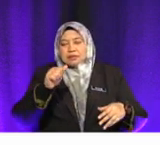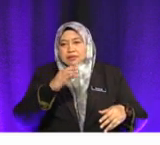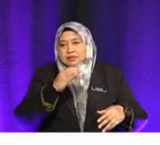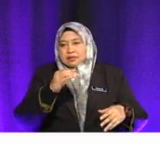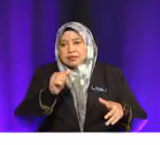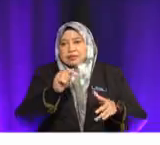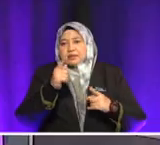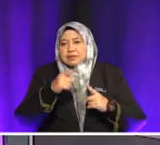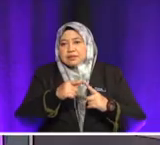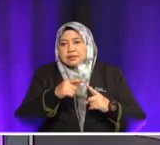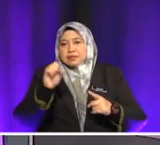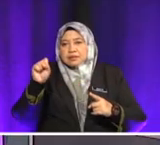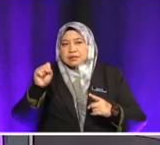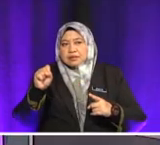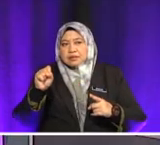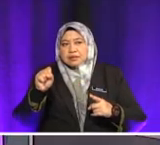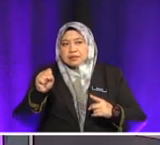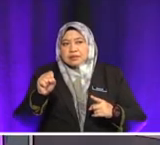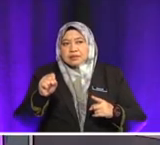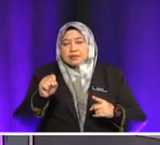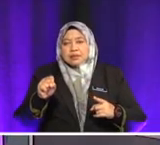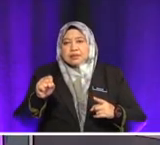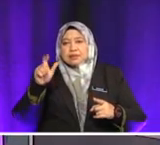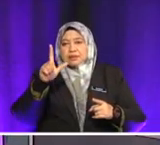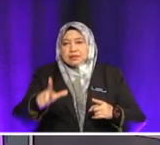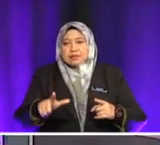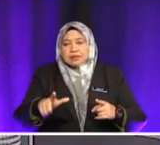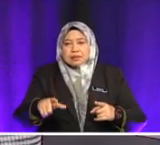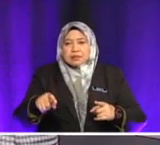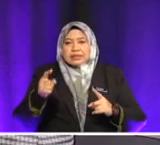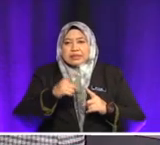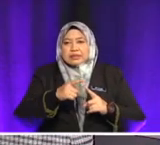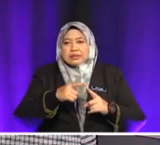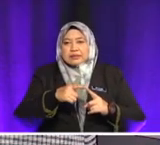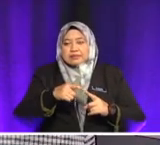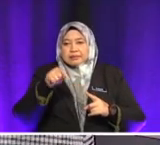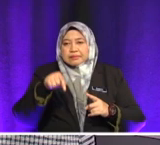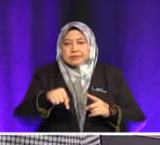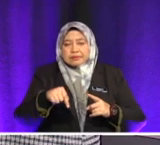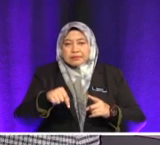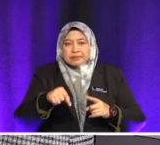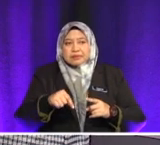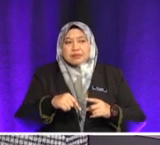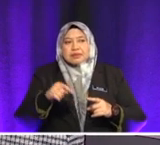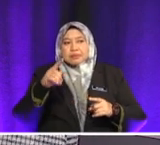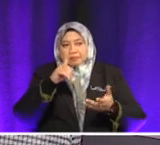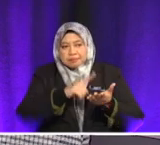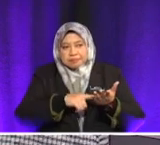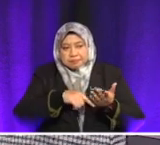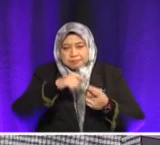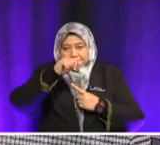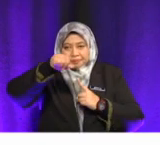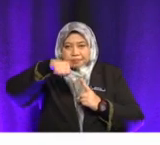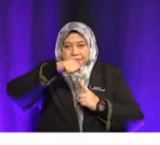jarum di sini kita akan menghasilkan satu apa apabila lokasi itu mempunyai